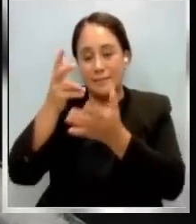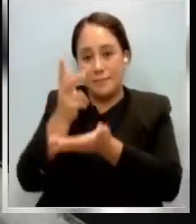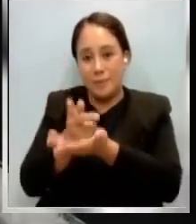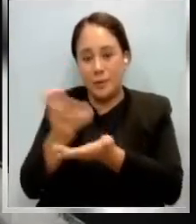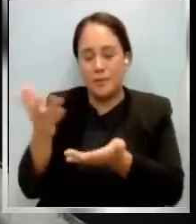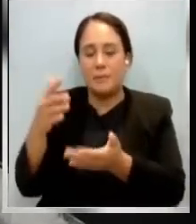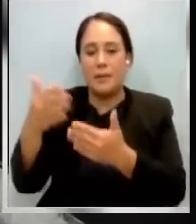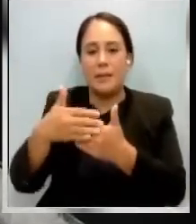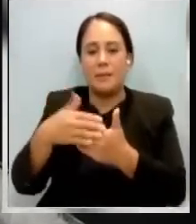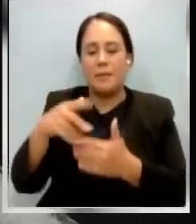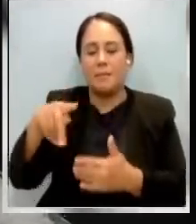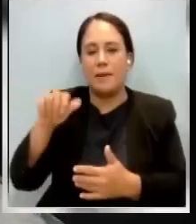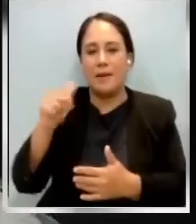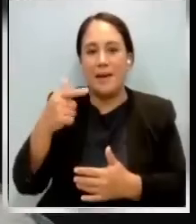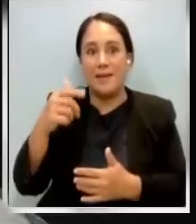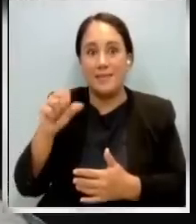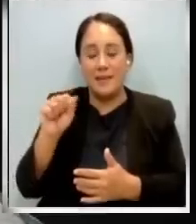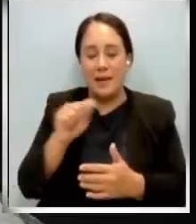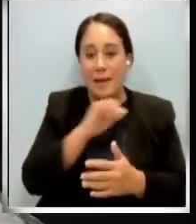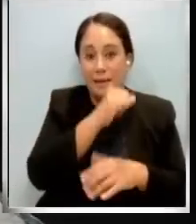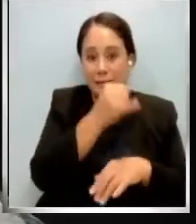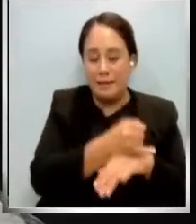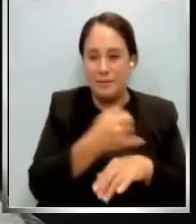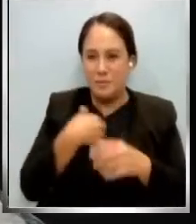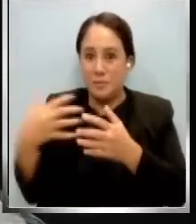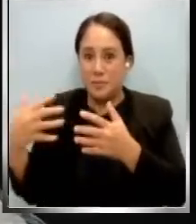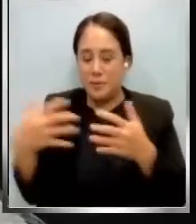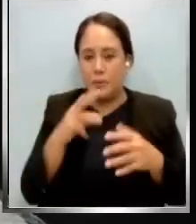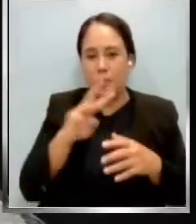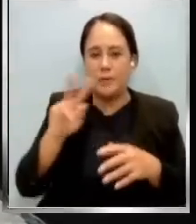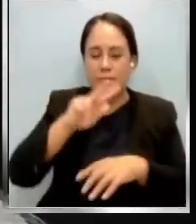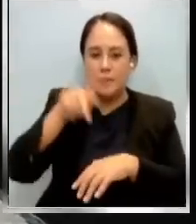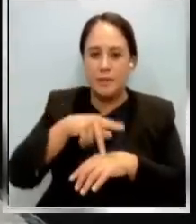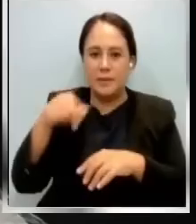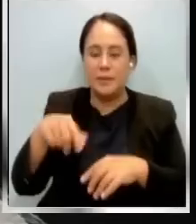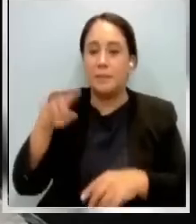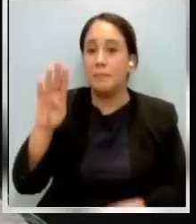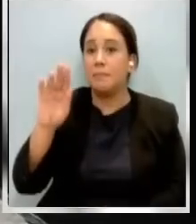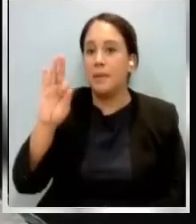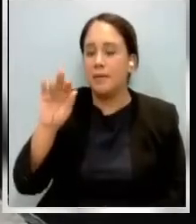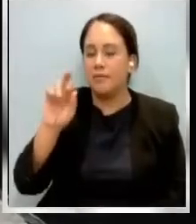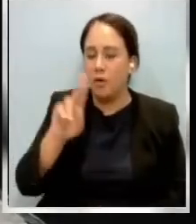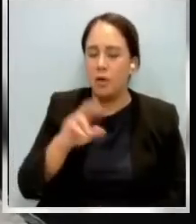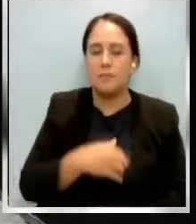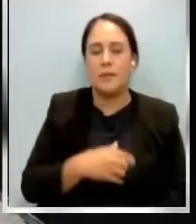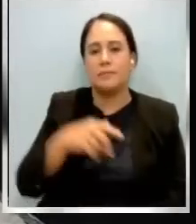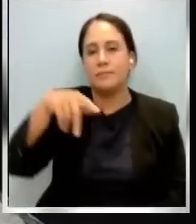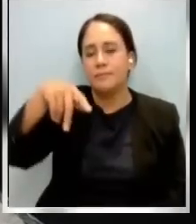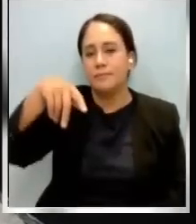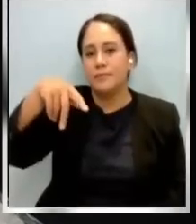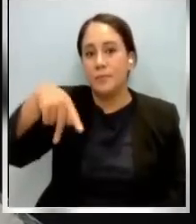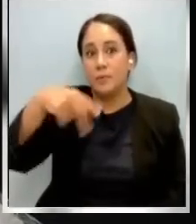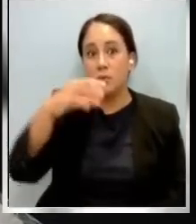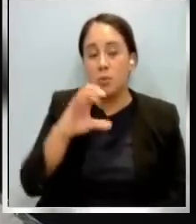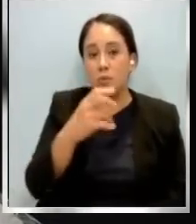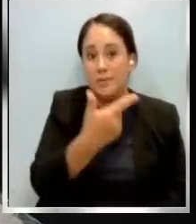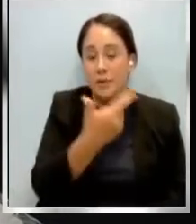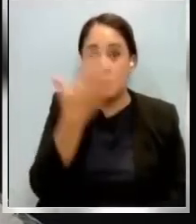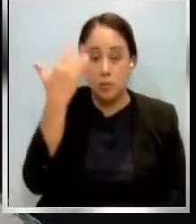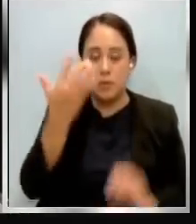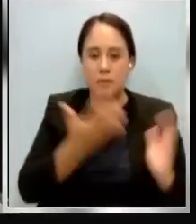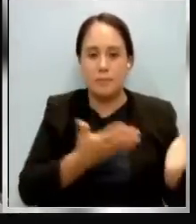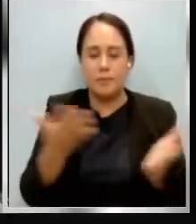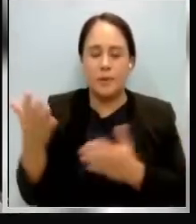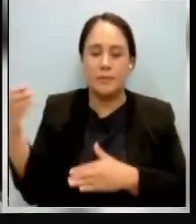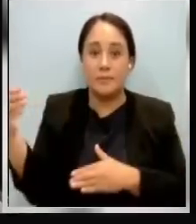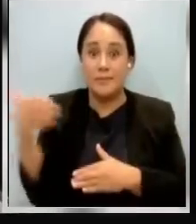pinag-aagawang West Philippine Sea. Biyahe ito ng mga taga-BFAR at Coast Guard para maghatid ng tulong sa mga mangisda sa isla ng